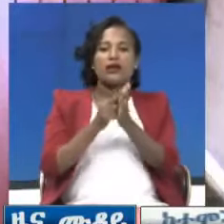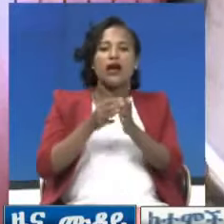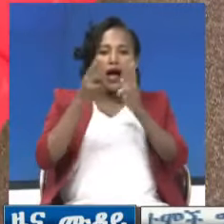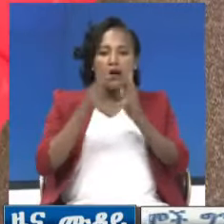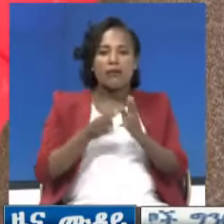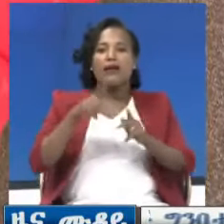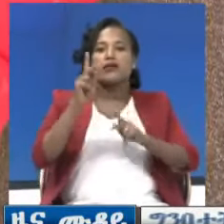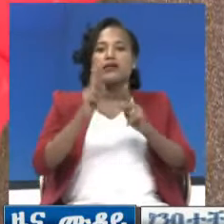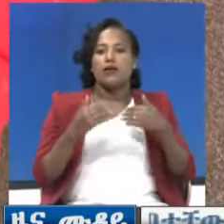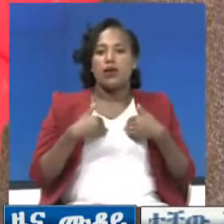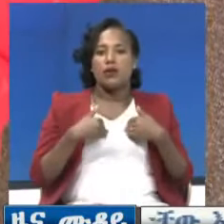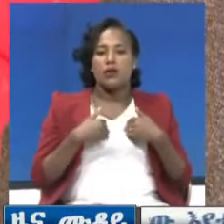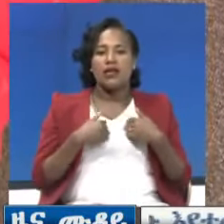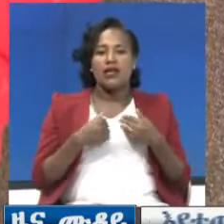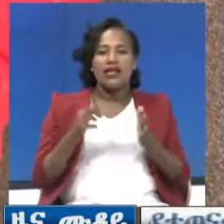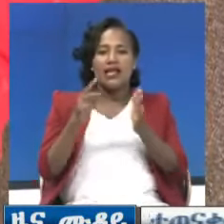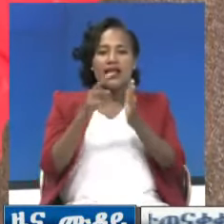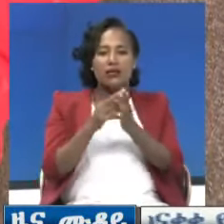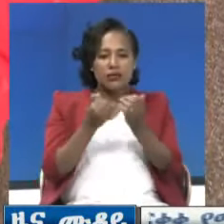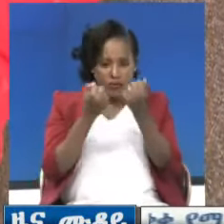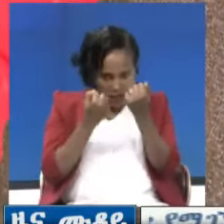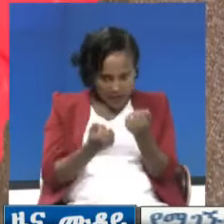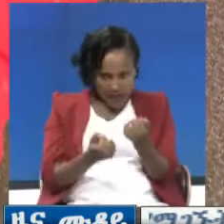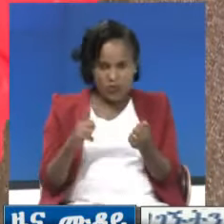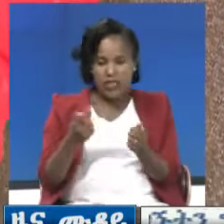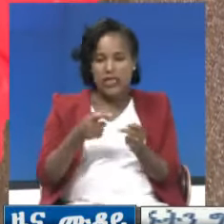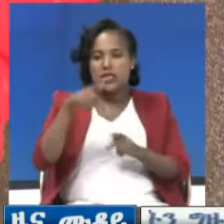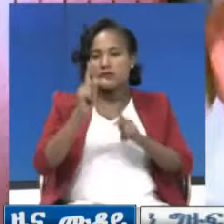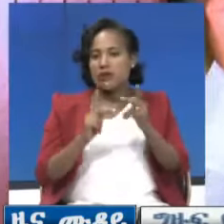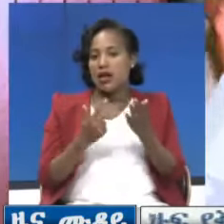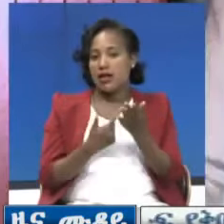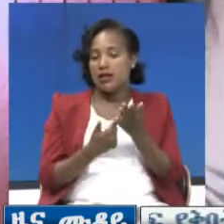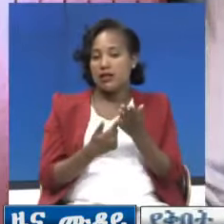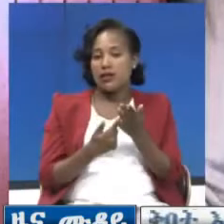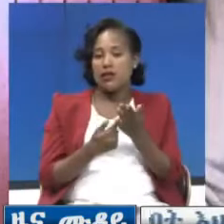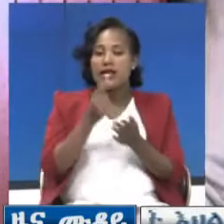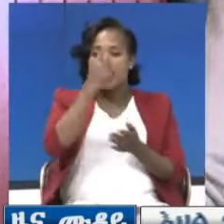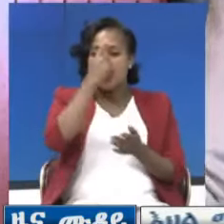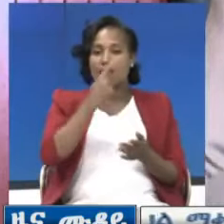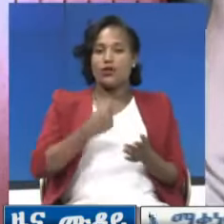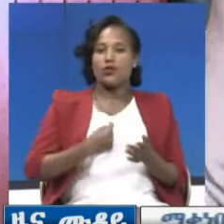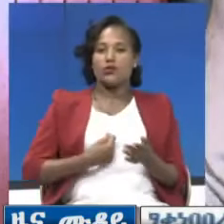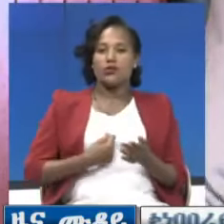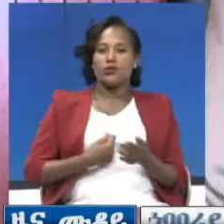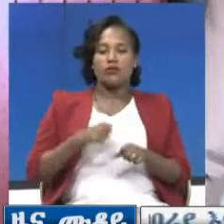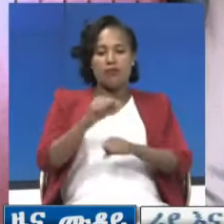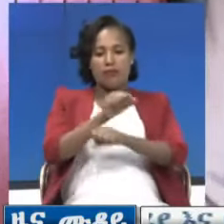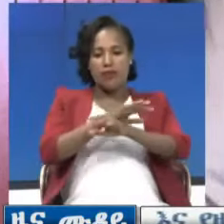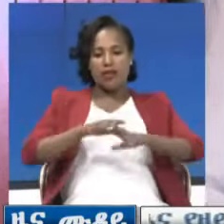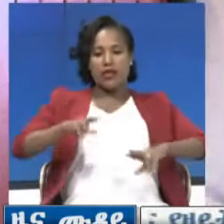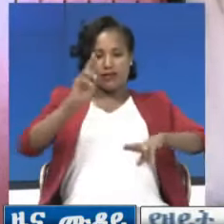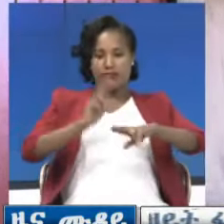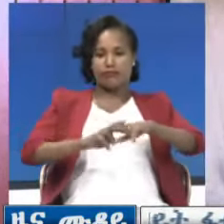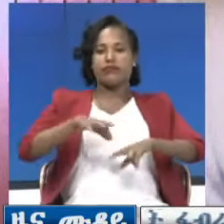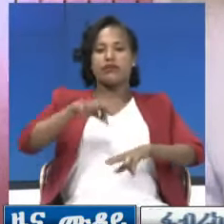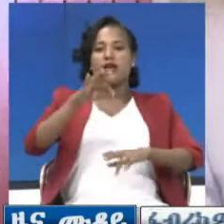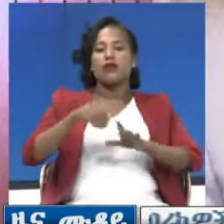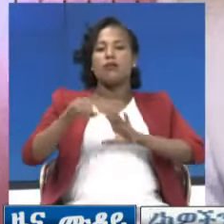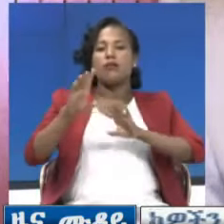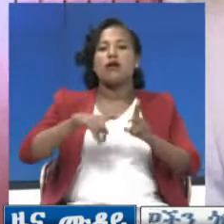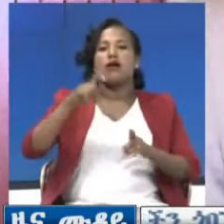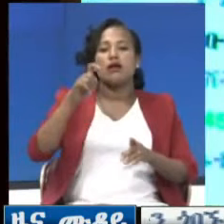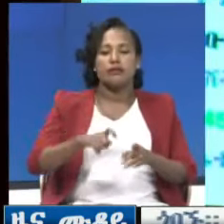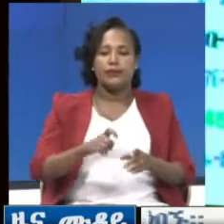ለህግ ቀናኢ የሆነ ህዝብ ነው ያለ። ስለዚህ ይሄንን እምነቱን መሬት ላይ ወርዶ እንዲያገኘው ማድረግ